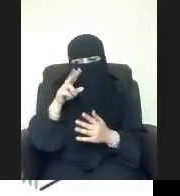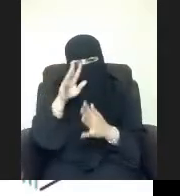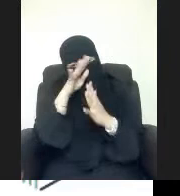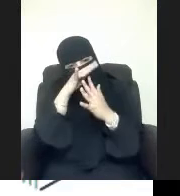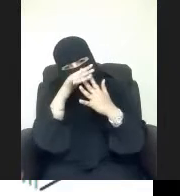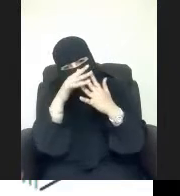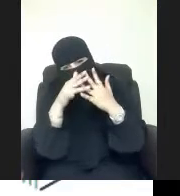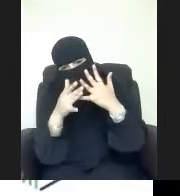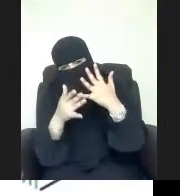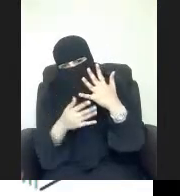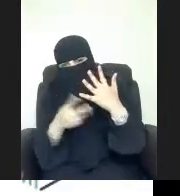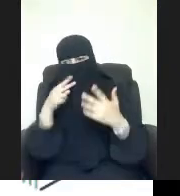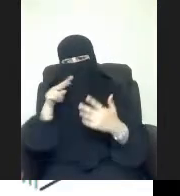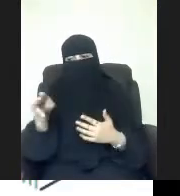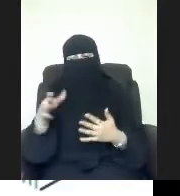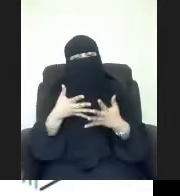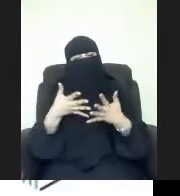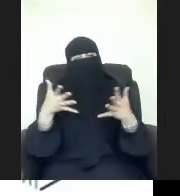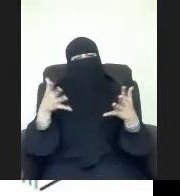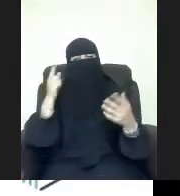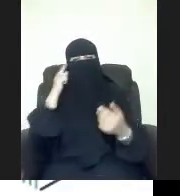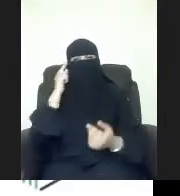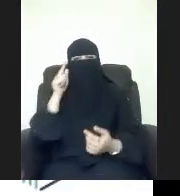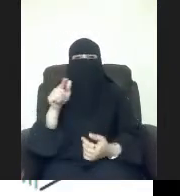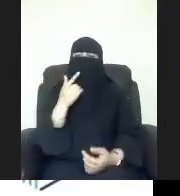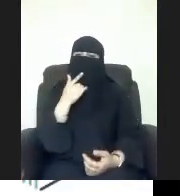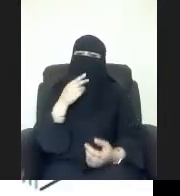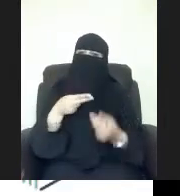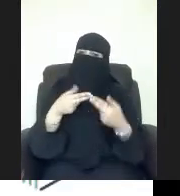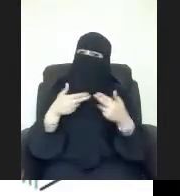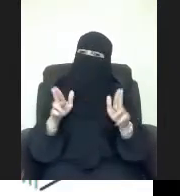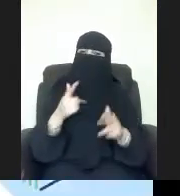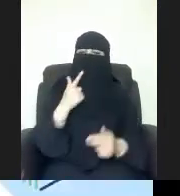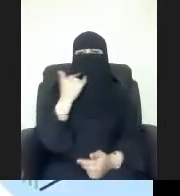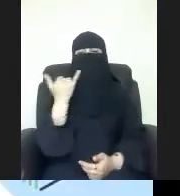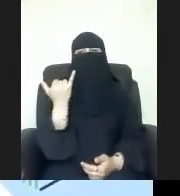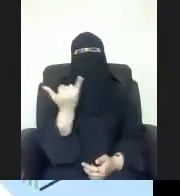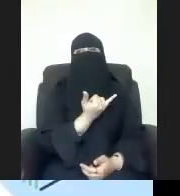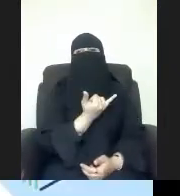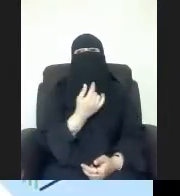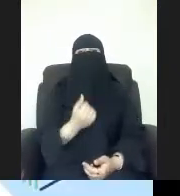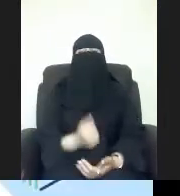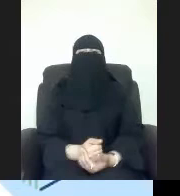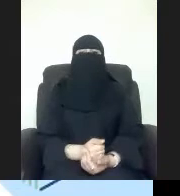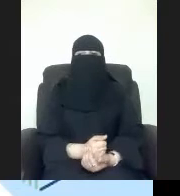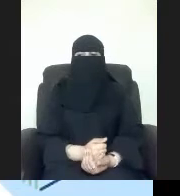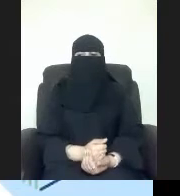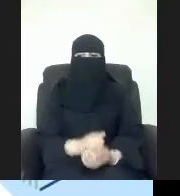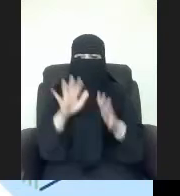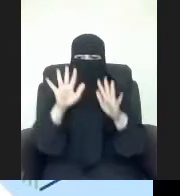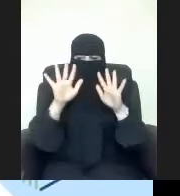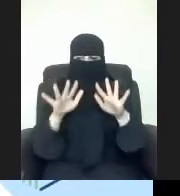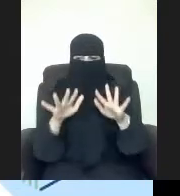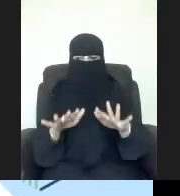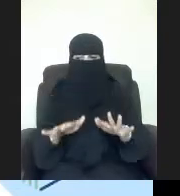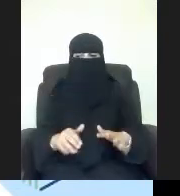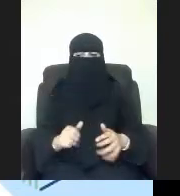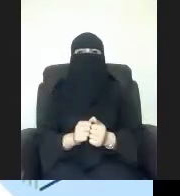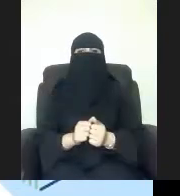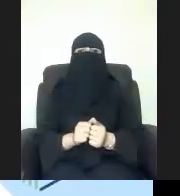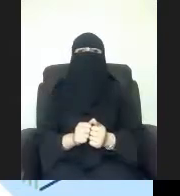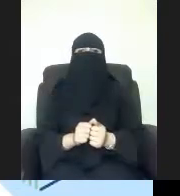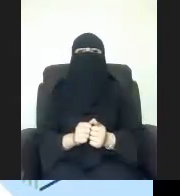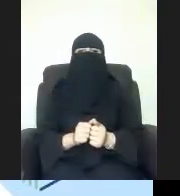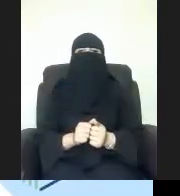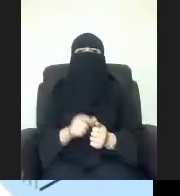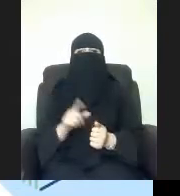جدا. ابدأ ببساطة، كل هذه راح تكون متوفرة لديكم، العرض راح